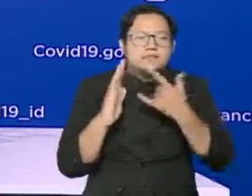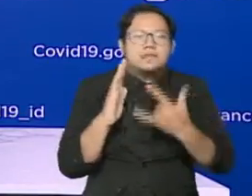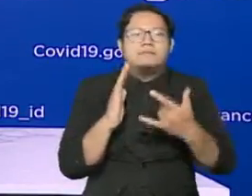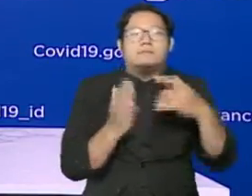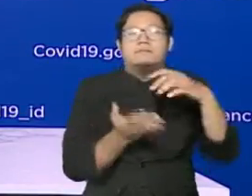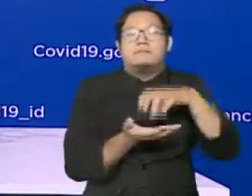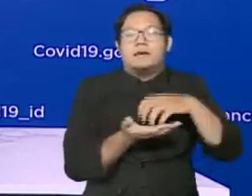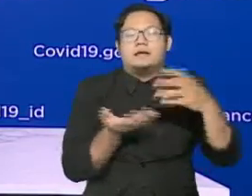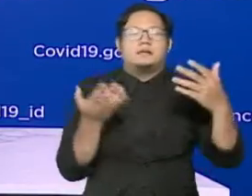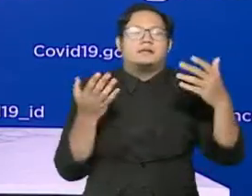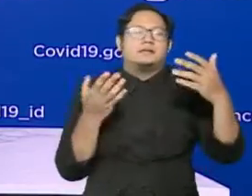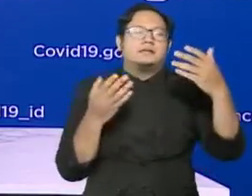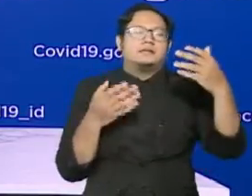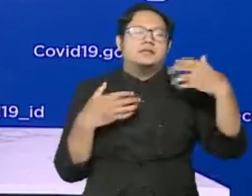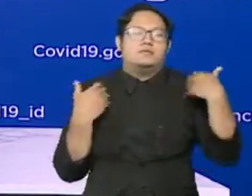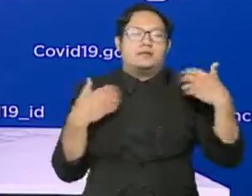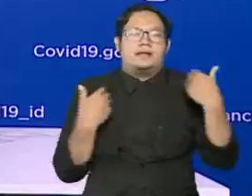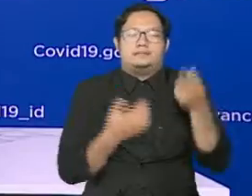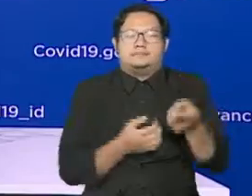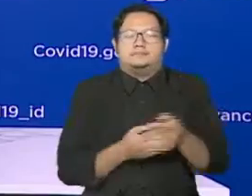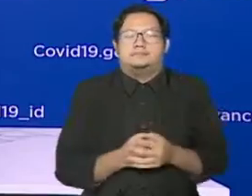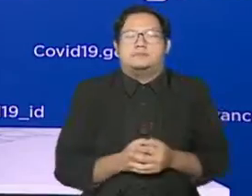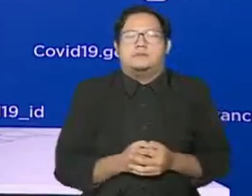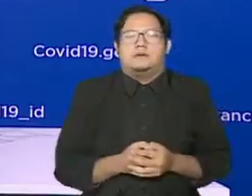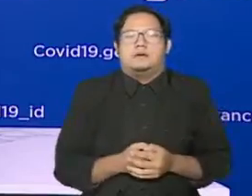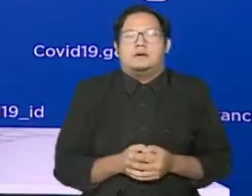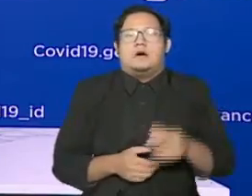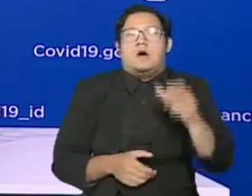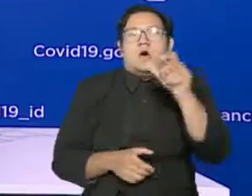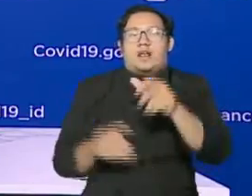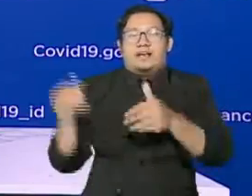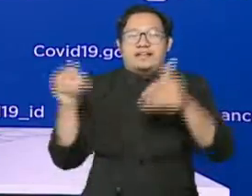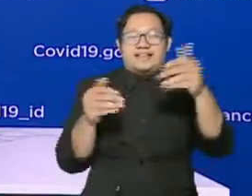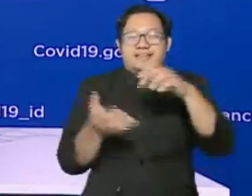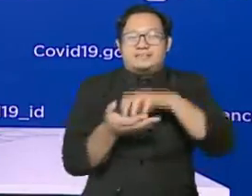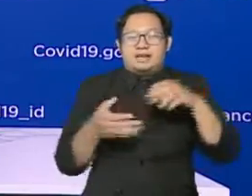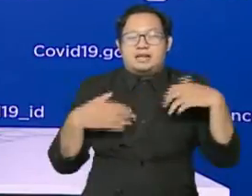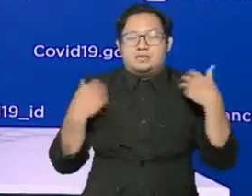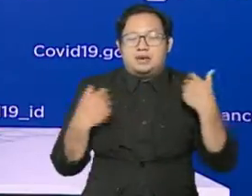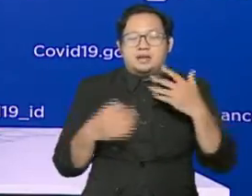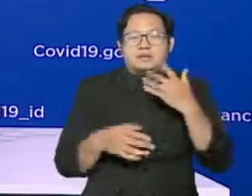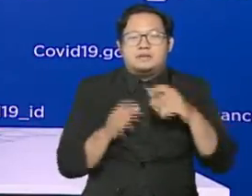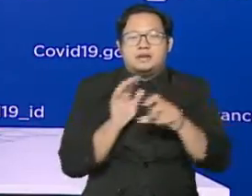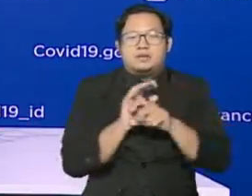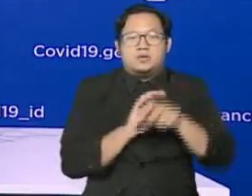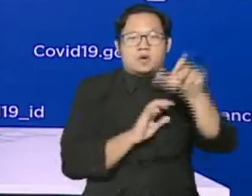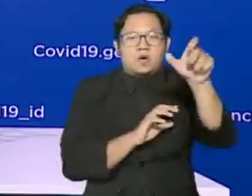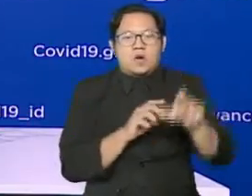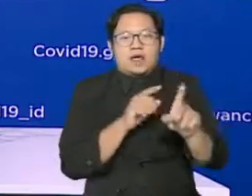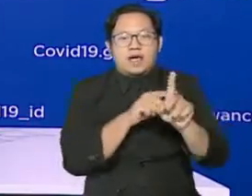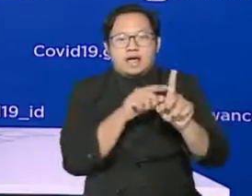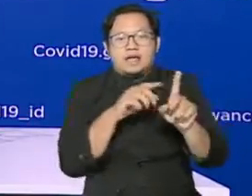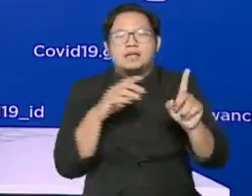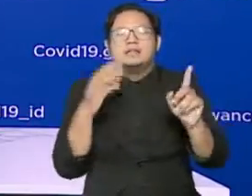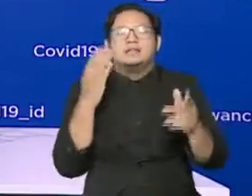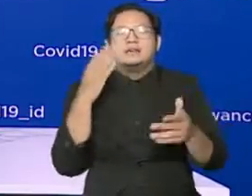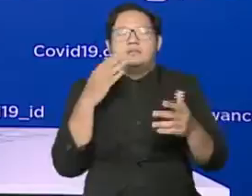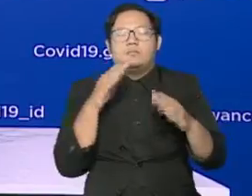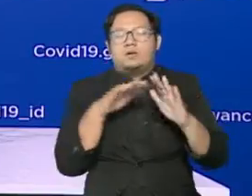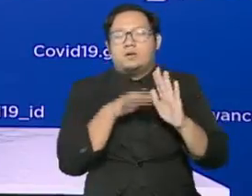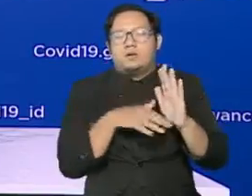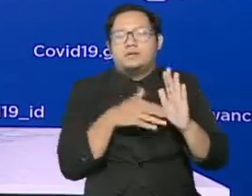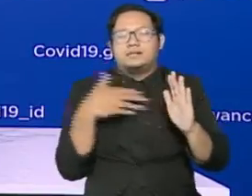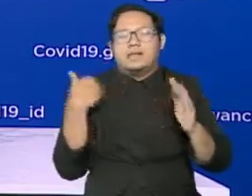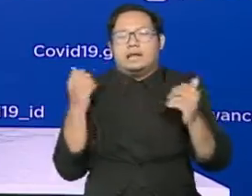kepada pengunjung jangan ragu untuk saling mengingatkan Apabila ada yang tidak disiplin protokol kesehatan